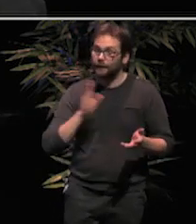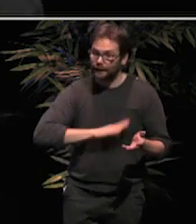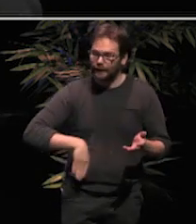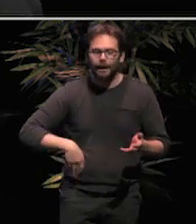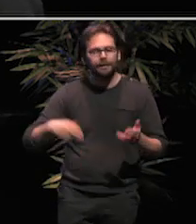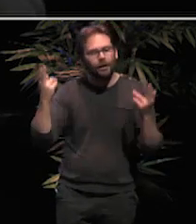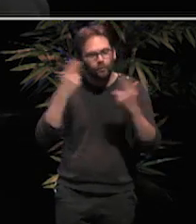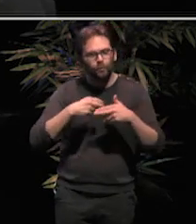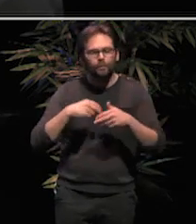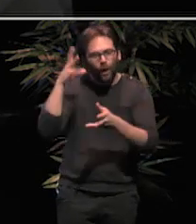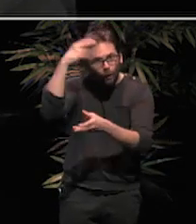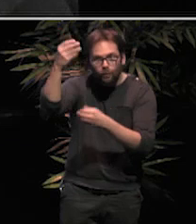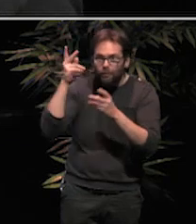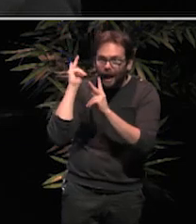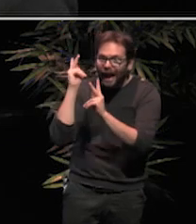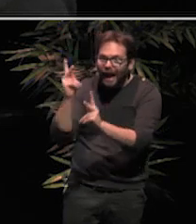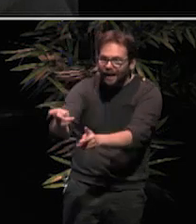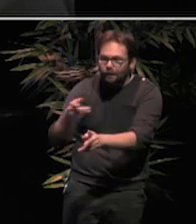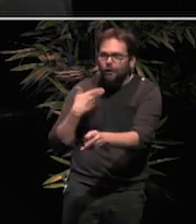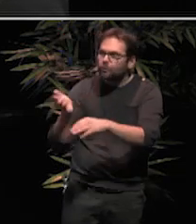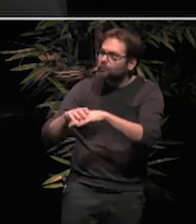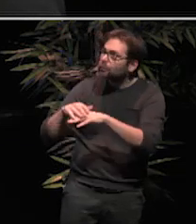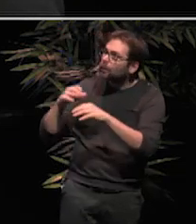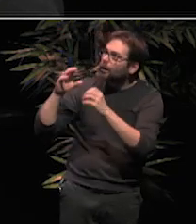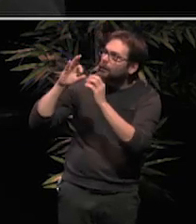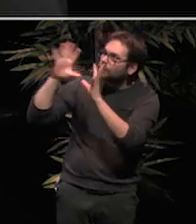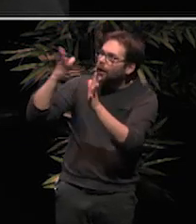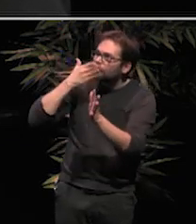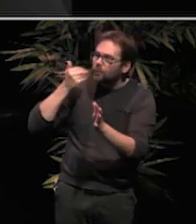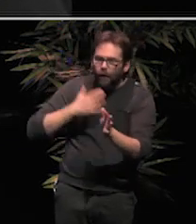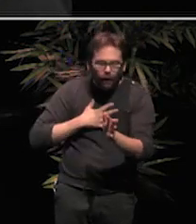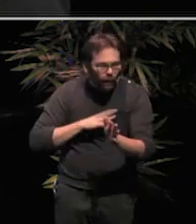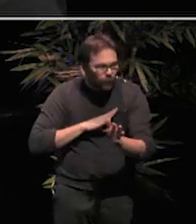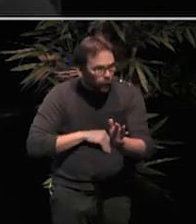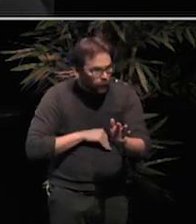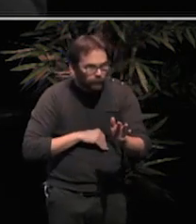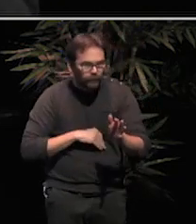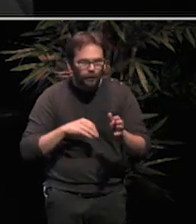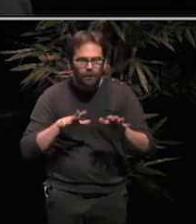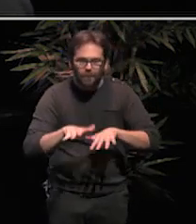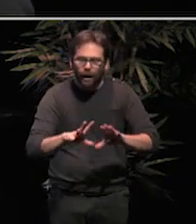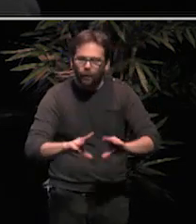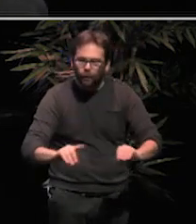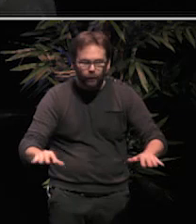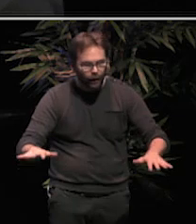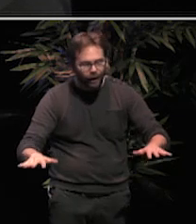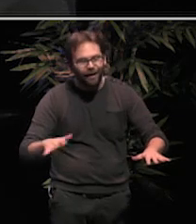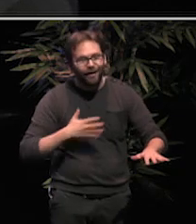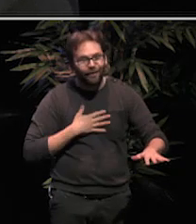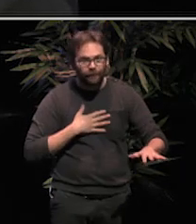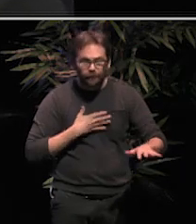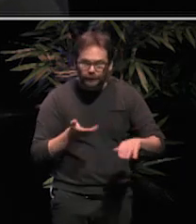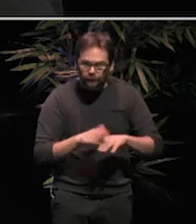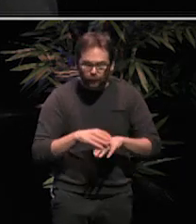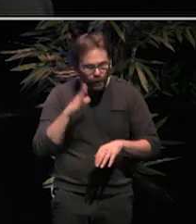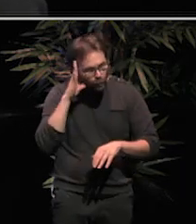Guadeloupe, heureusement, la météo se calme, la mer se range. Et là, en fait, j'ai eu ce qu'on appelle des